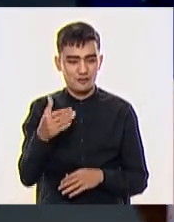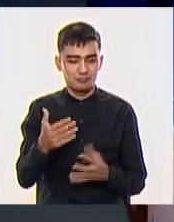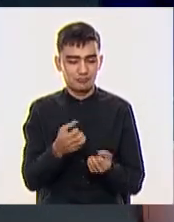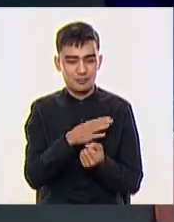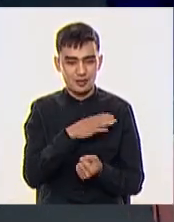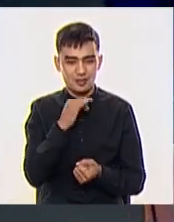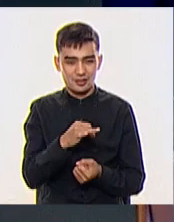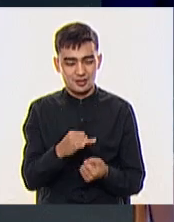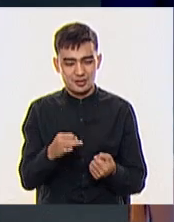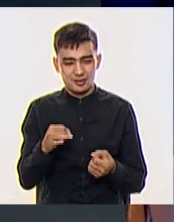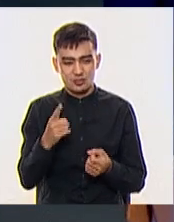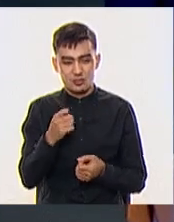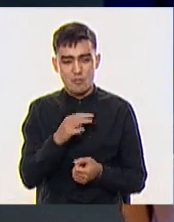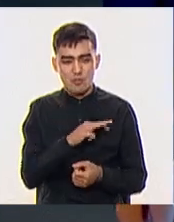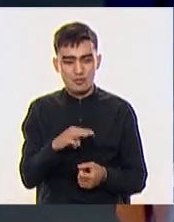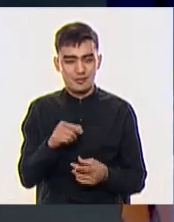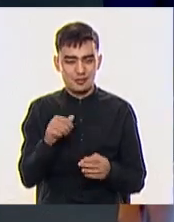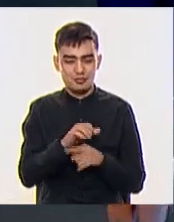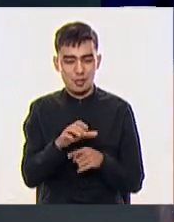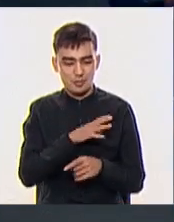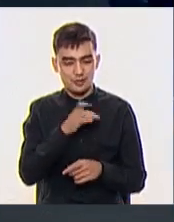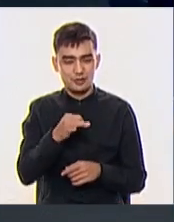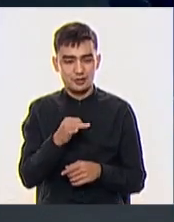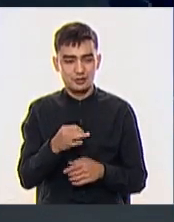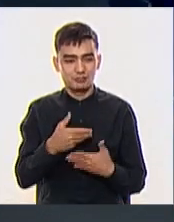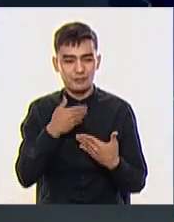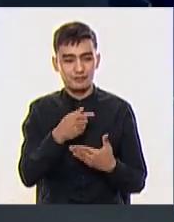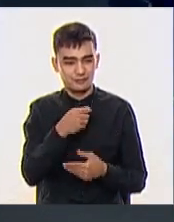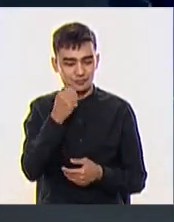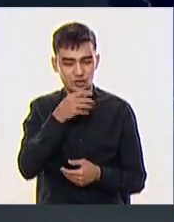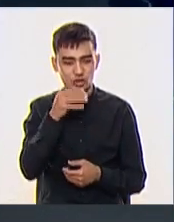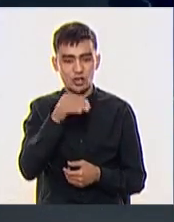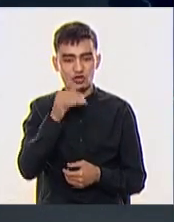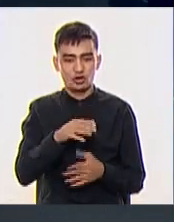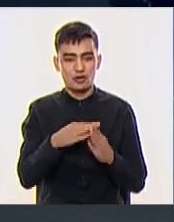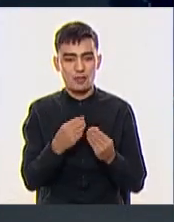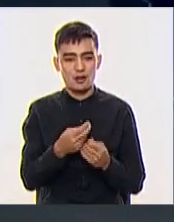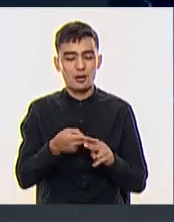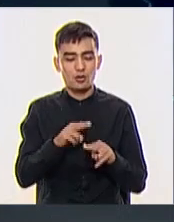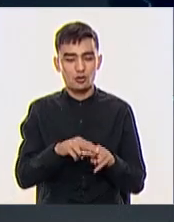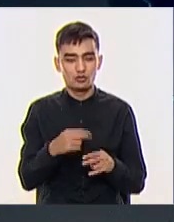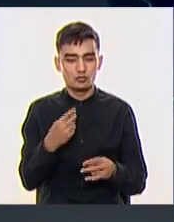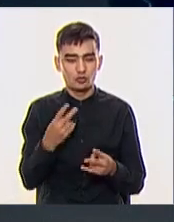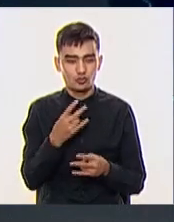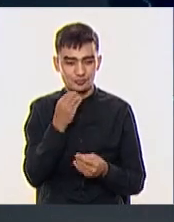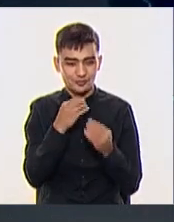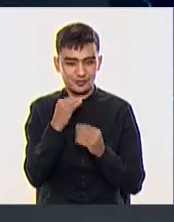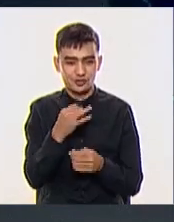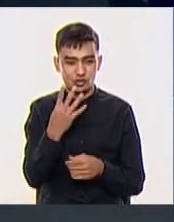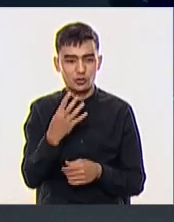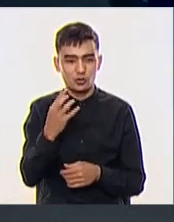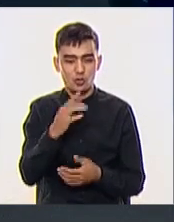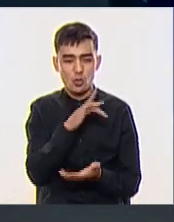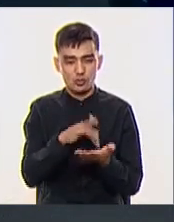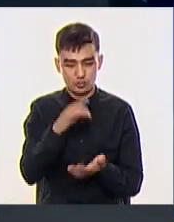выделили больше 100 миллионов тенге. Благодаря этому 4000 нуждающихся семей из 4 городов республики